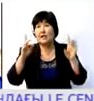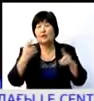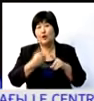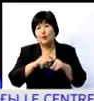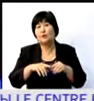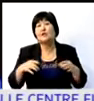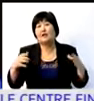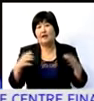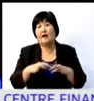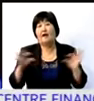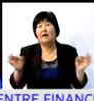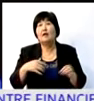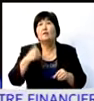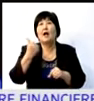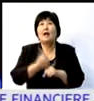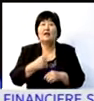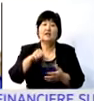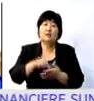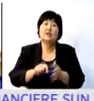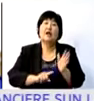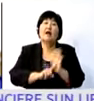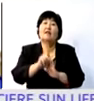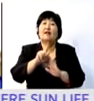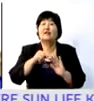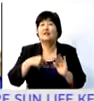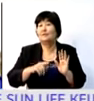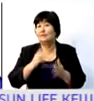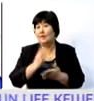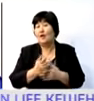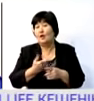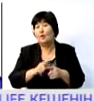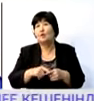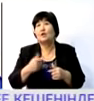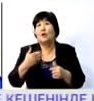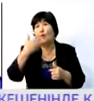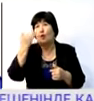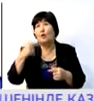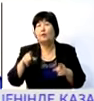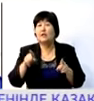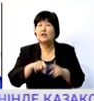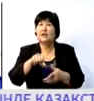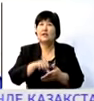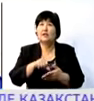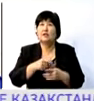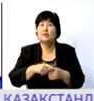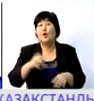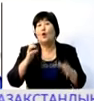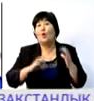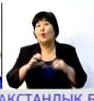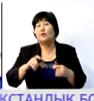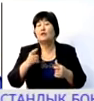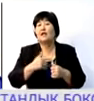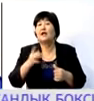ансамбль еді. Біз енді алғашқы мүшелеріміз, алғашқы қарлығаштарымыз, сондықтан осы сұлудың атын жоғалтпай, сахнадан түсірмей жүрген біздің мына университетіміздің